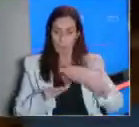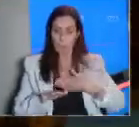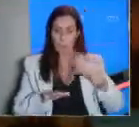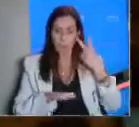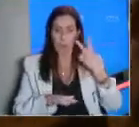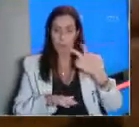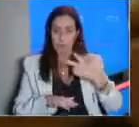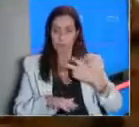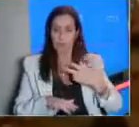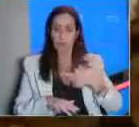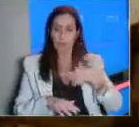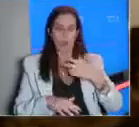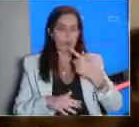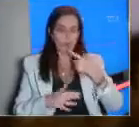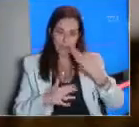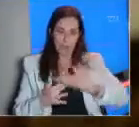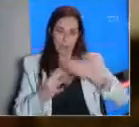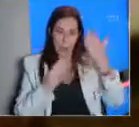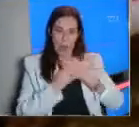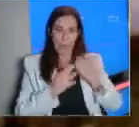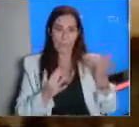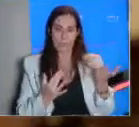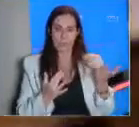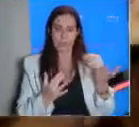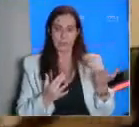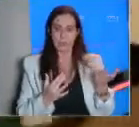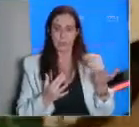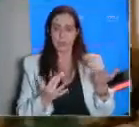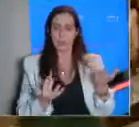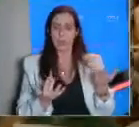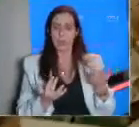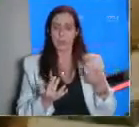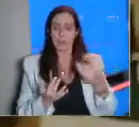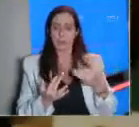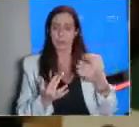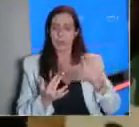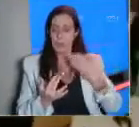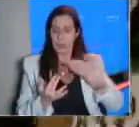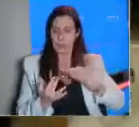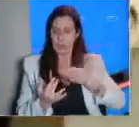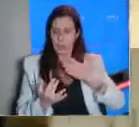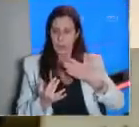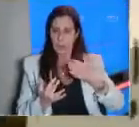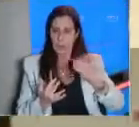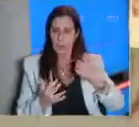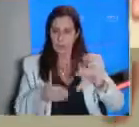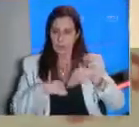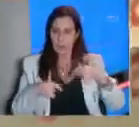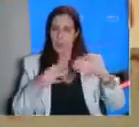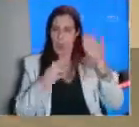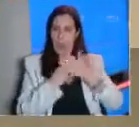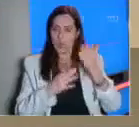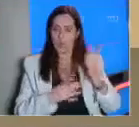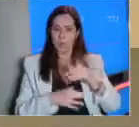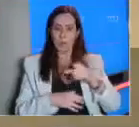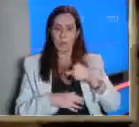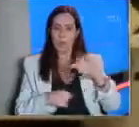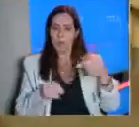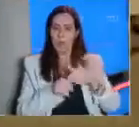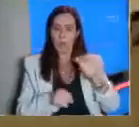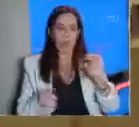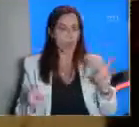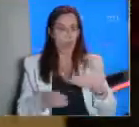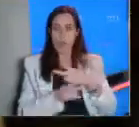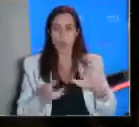קיבלנו 2, אני מעגל את המספרים לצורך הפשטות של המאזינים, 2.4 כיום, ובעצם יצחק תשובה לא